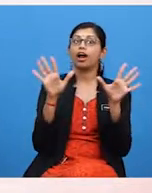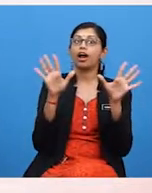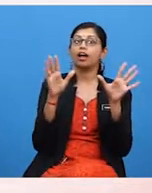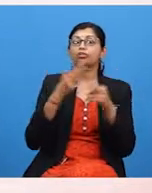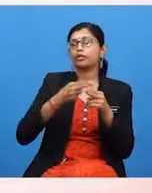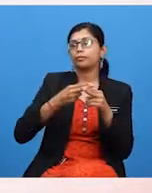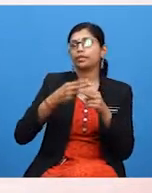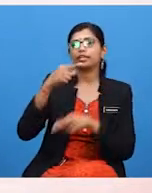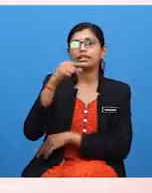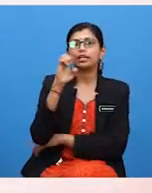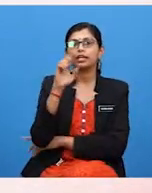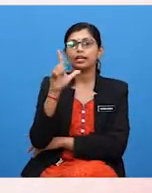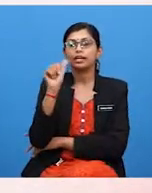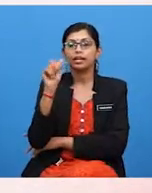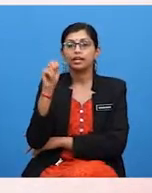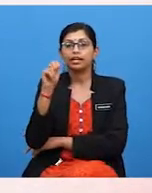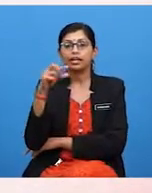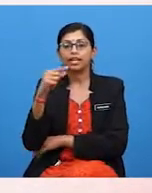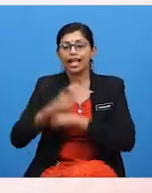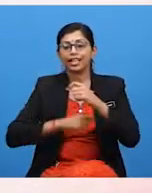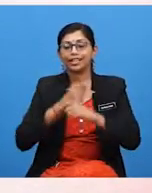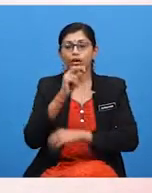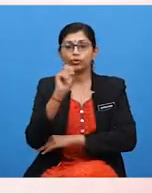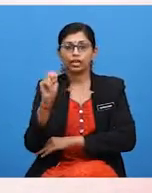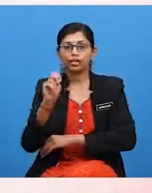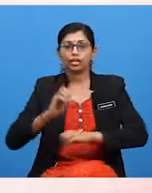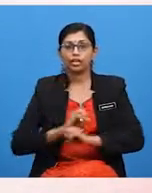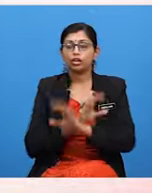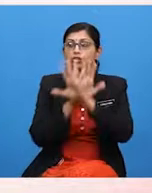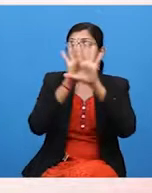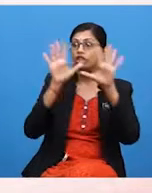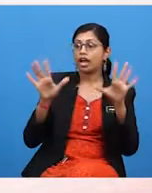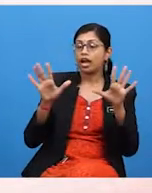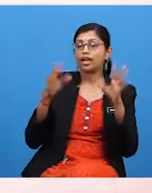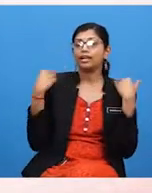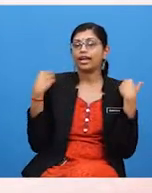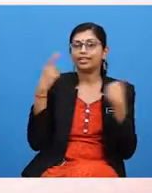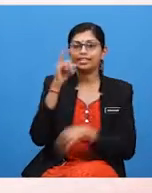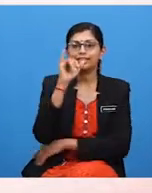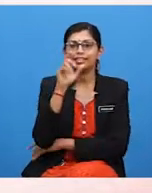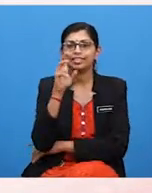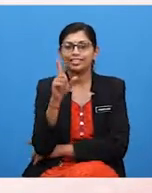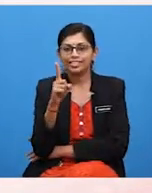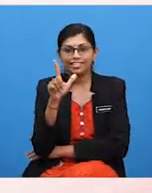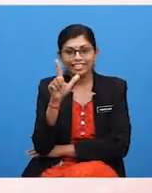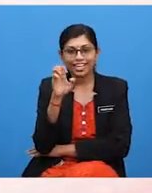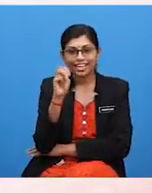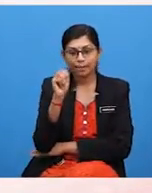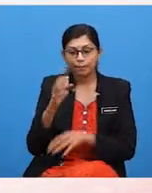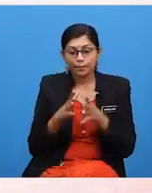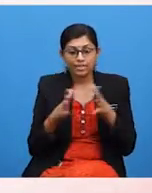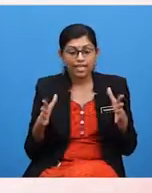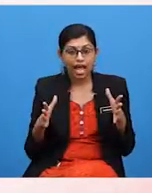Gelang cerah terdiri daripada xilem besar dibentuk pada musim bunga,